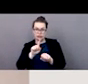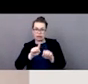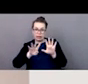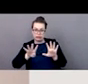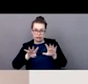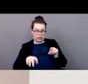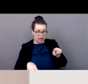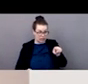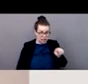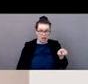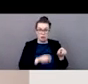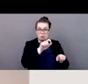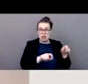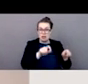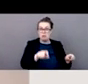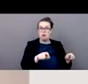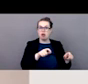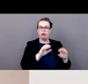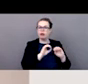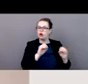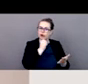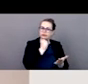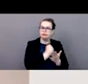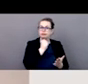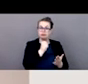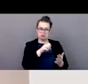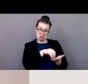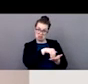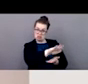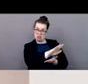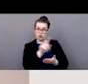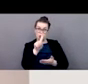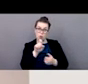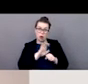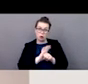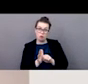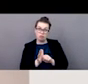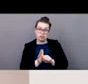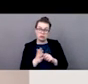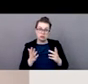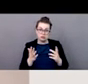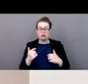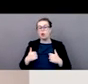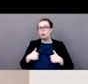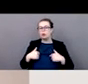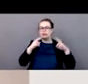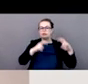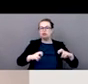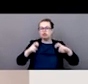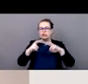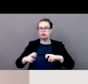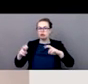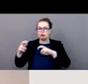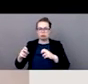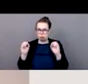illégale dans le contexte justement de notre propre recherche nous n'avons pas trouvé aussi des preuves claires et on n pas